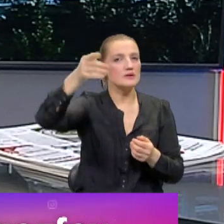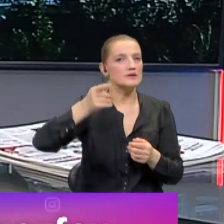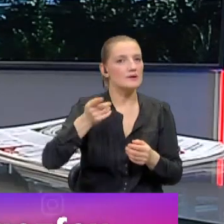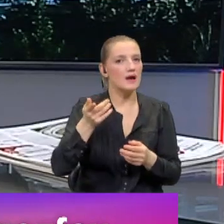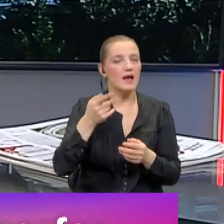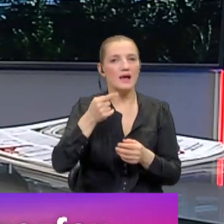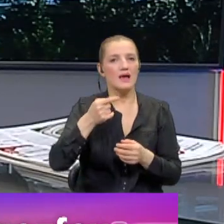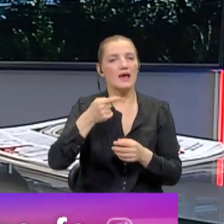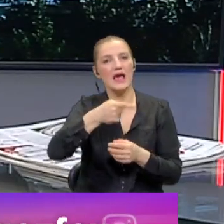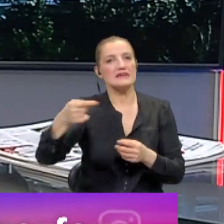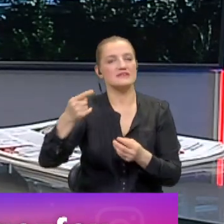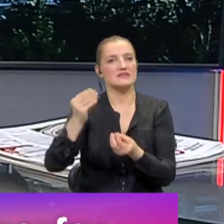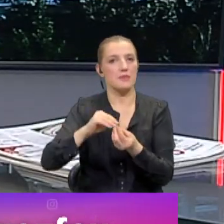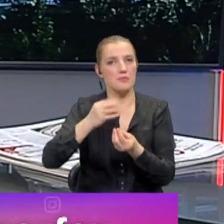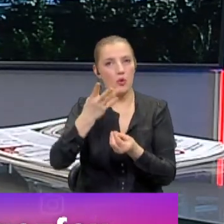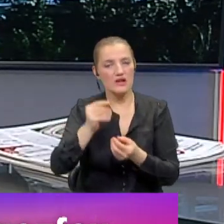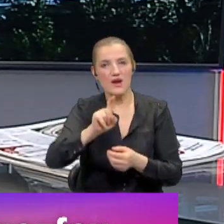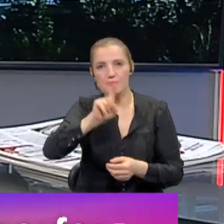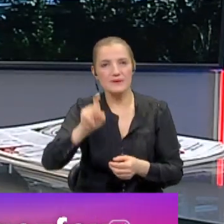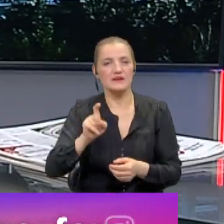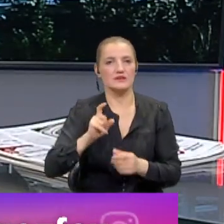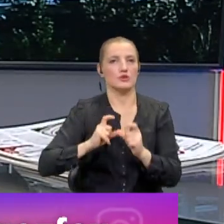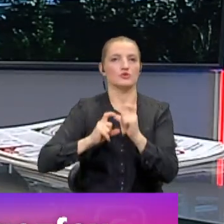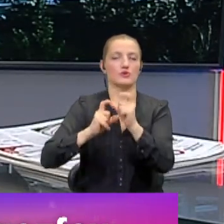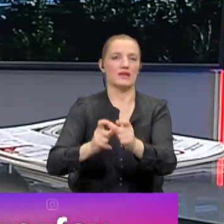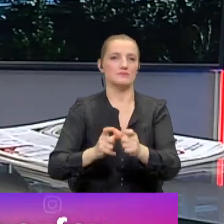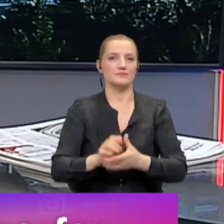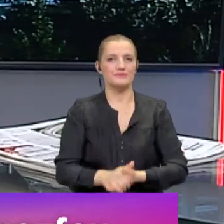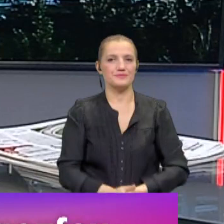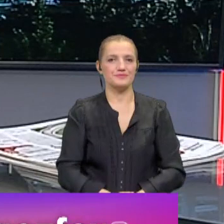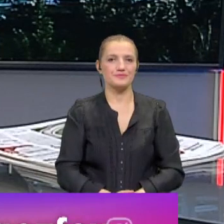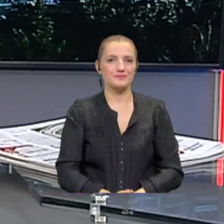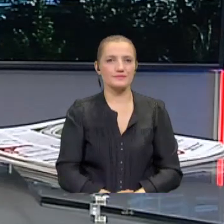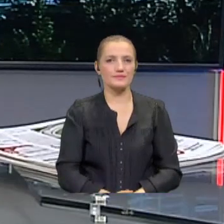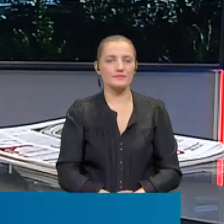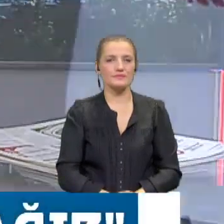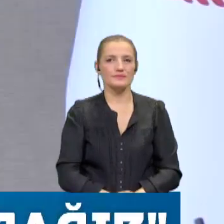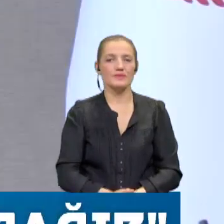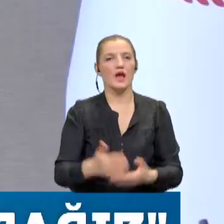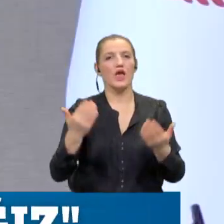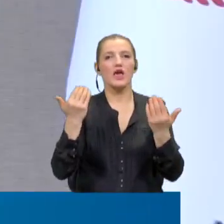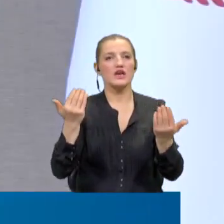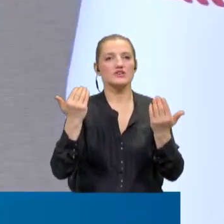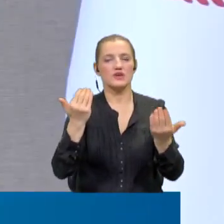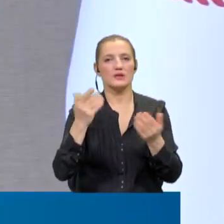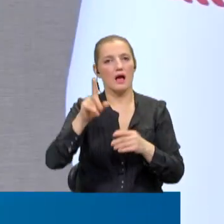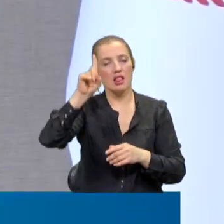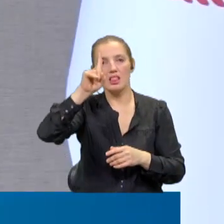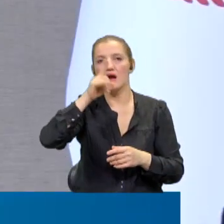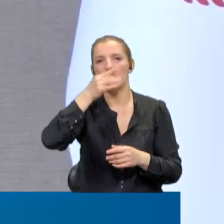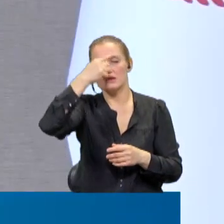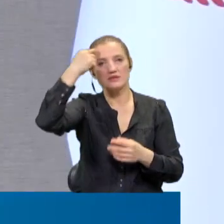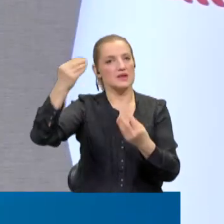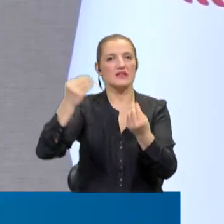olmayacak eksi zamlar olacak mı sorusuyla birlikte inşallah Rabbim nasip